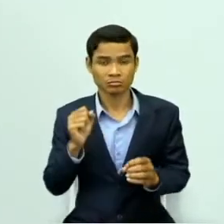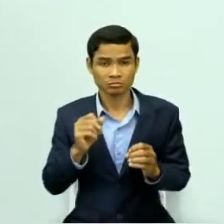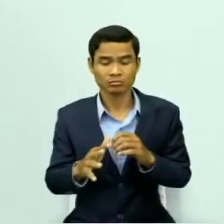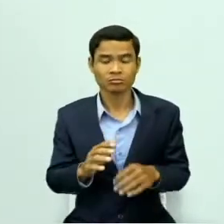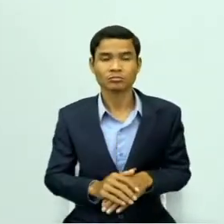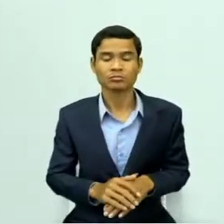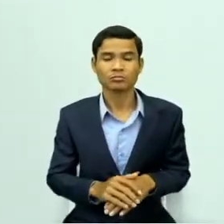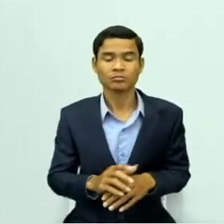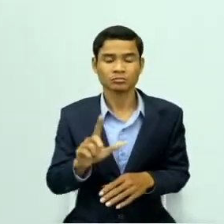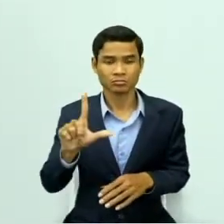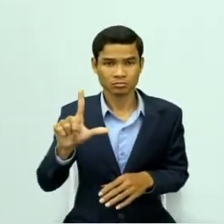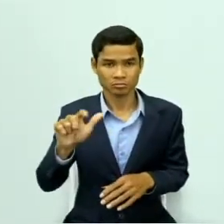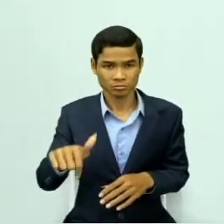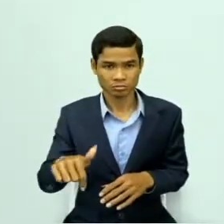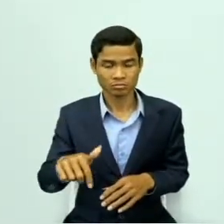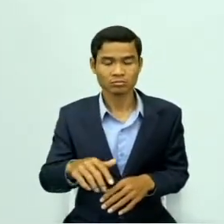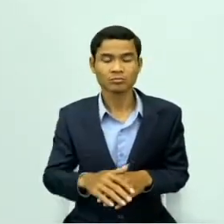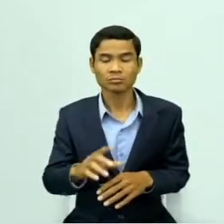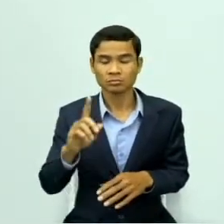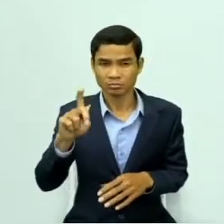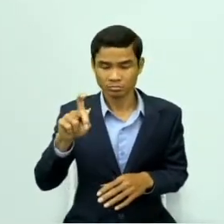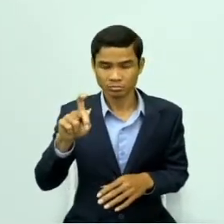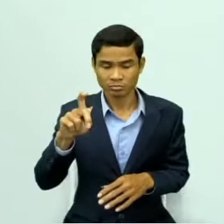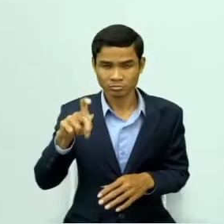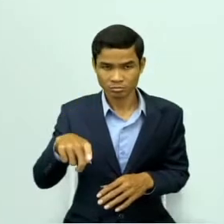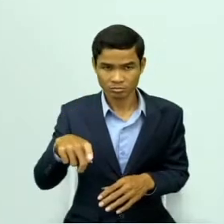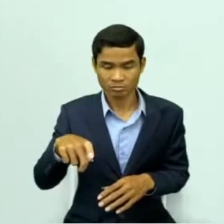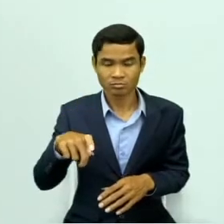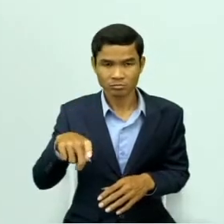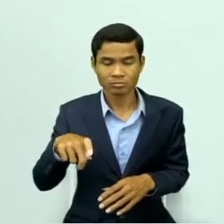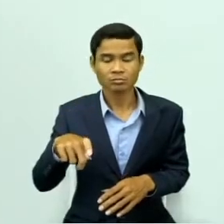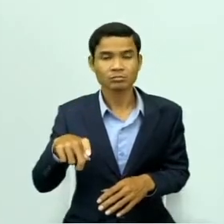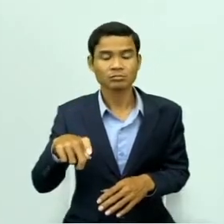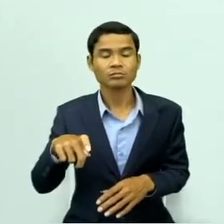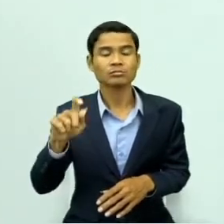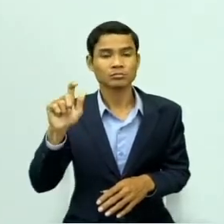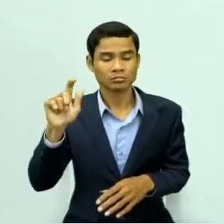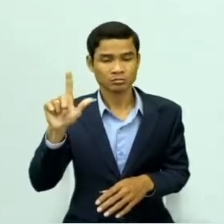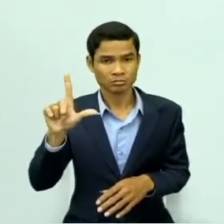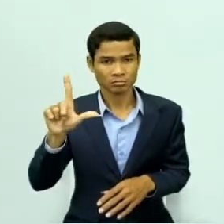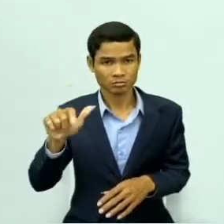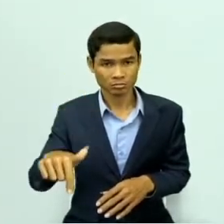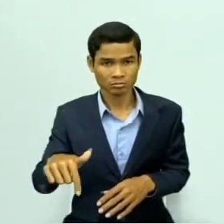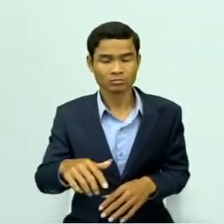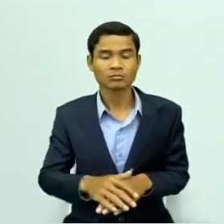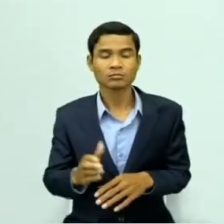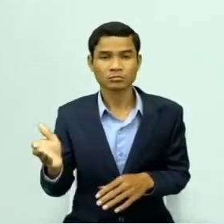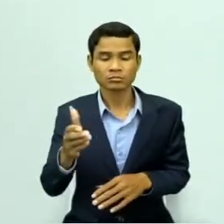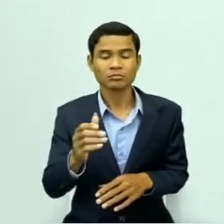đám chờ. Chà ạ con ai lời con bằng lờ sô đá khuôn ánh.